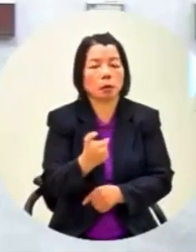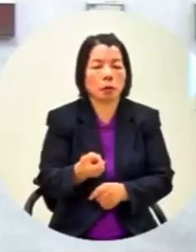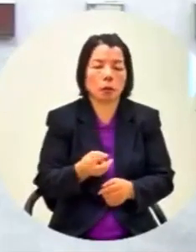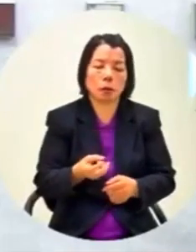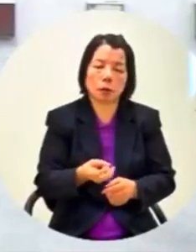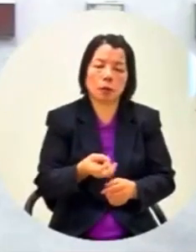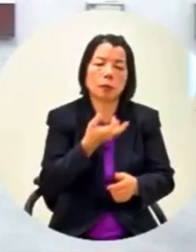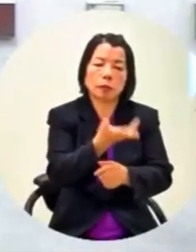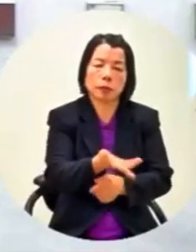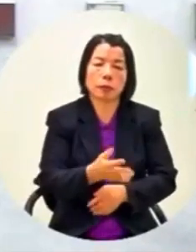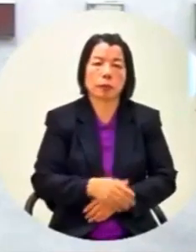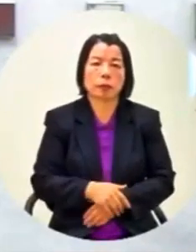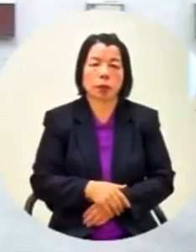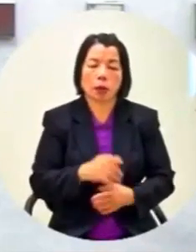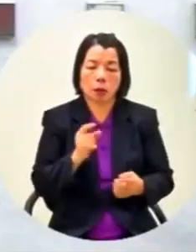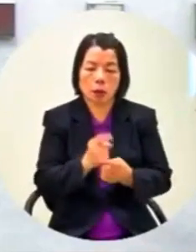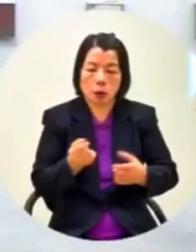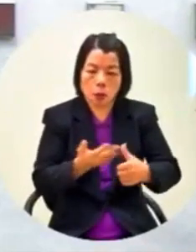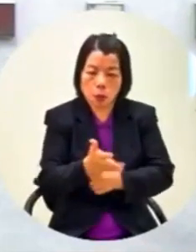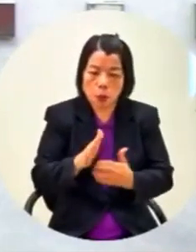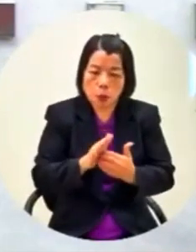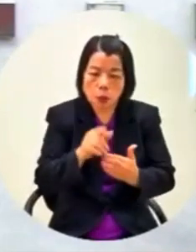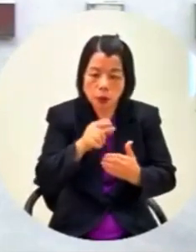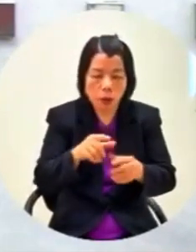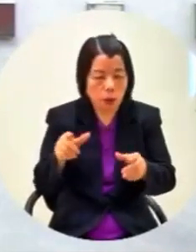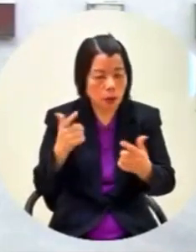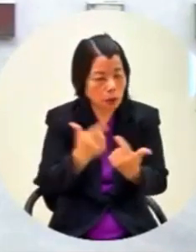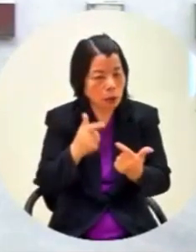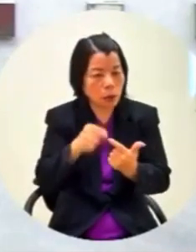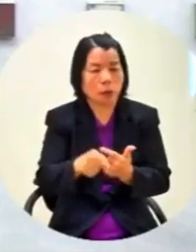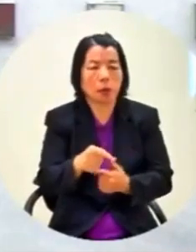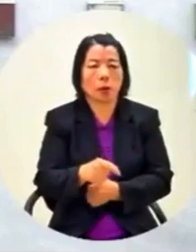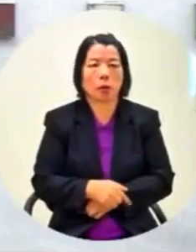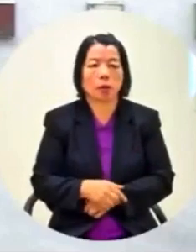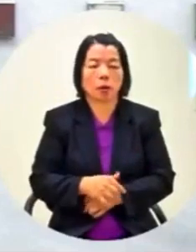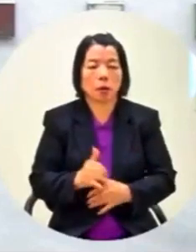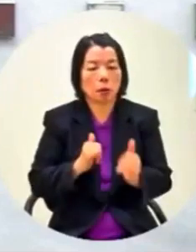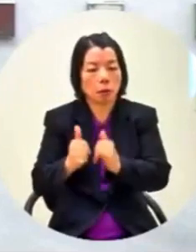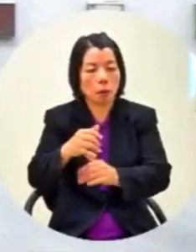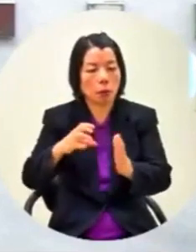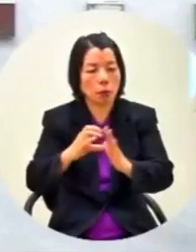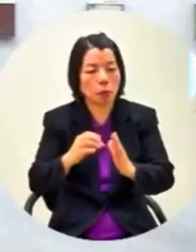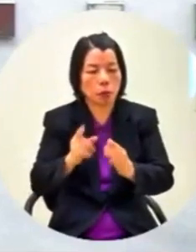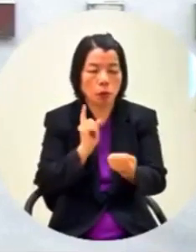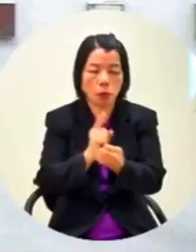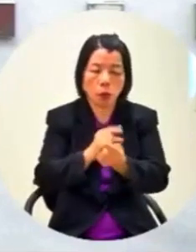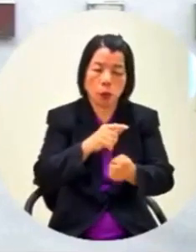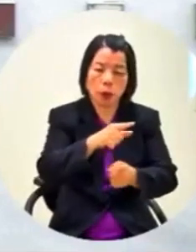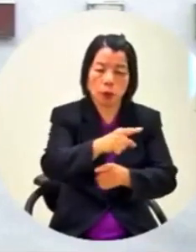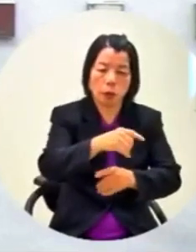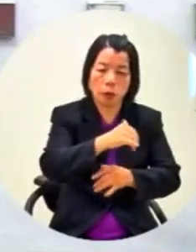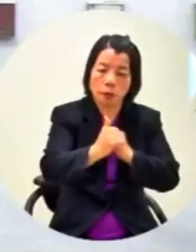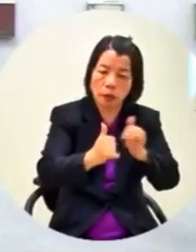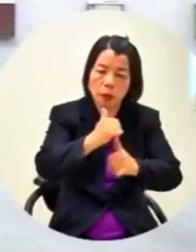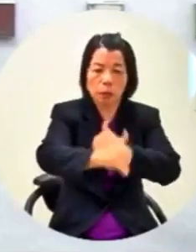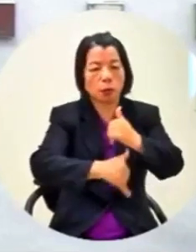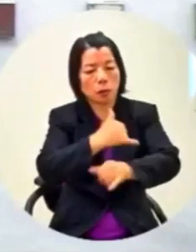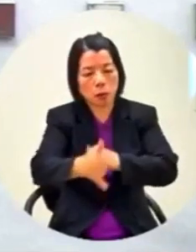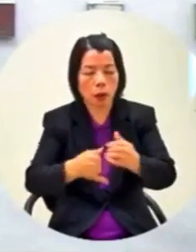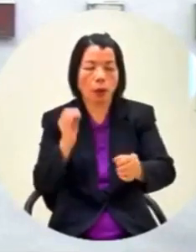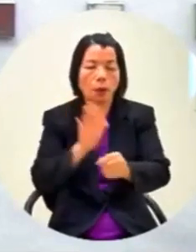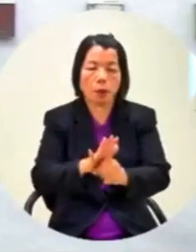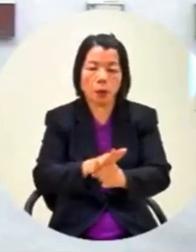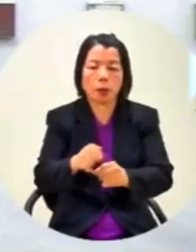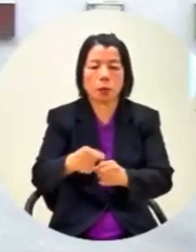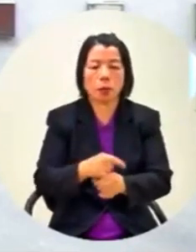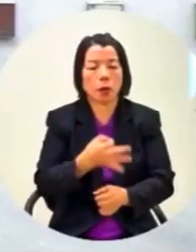应疫情，市府社会局配合卫生福利部对市民各项生活予以补助以及纾